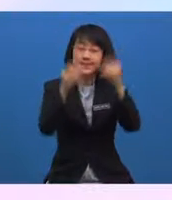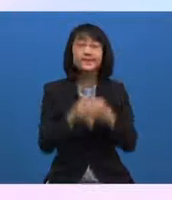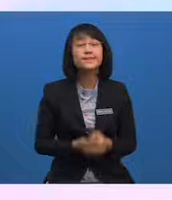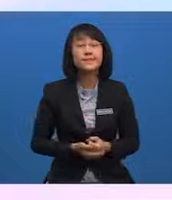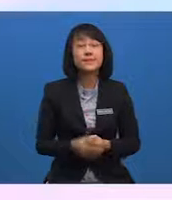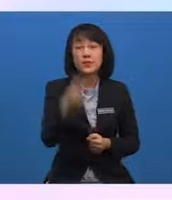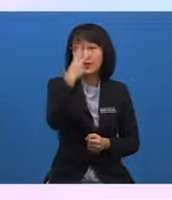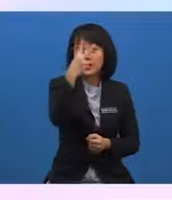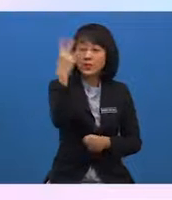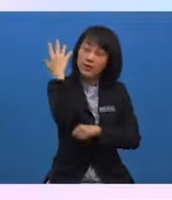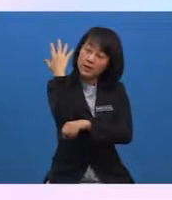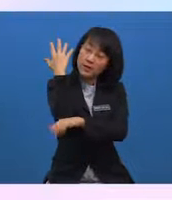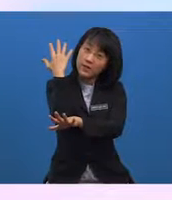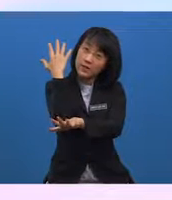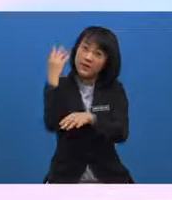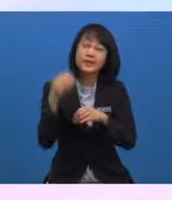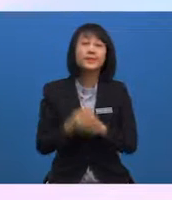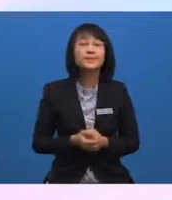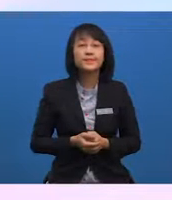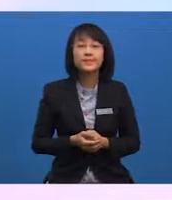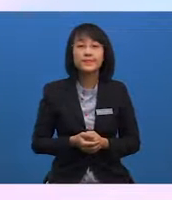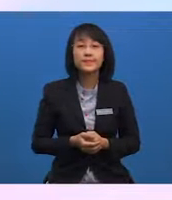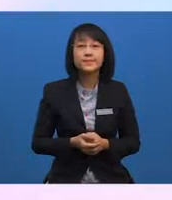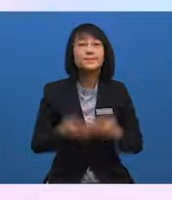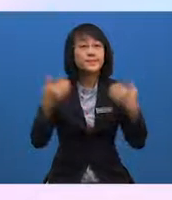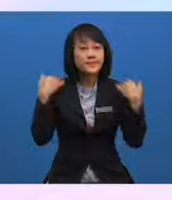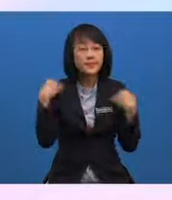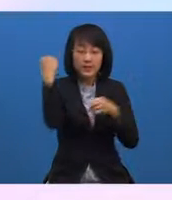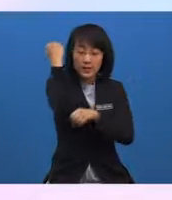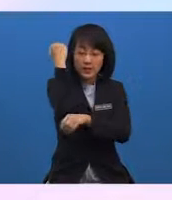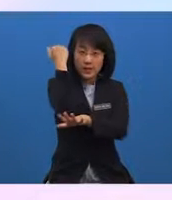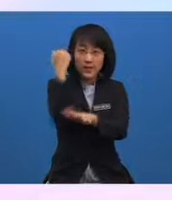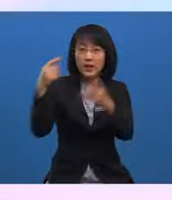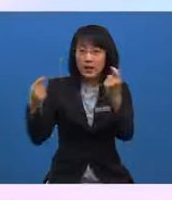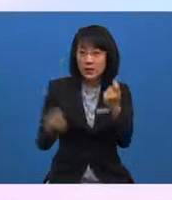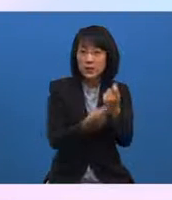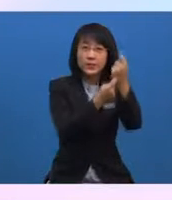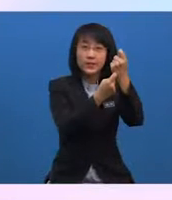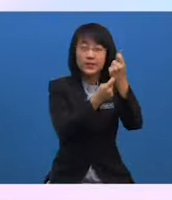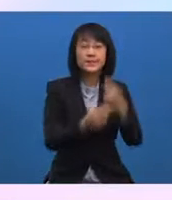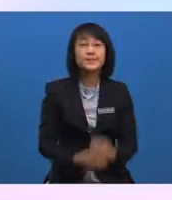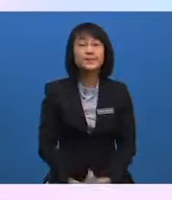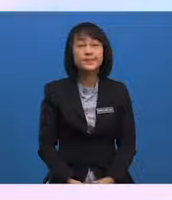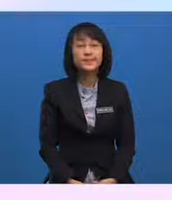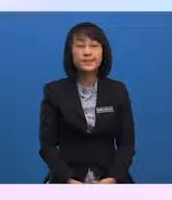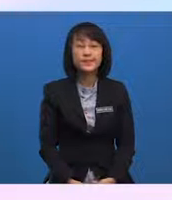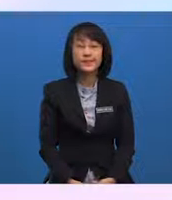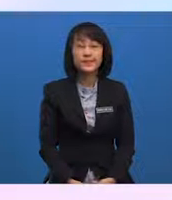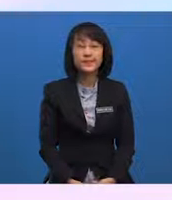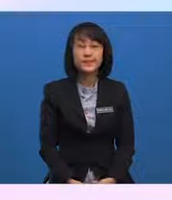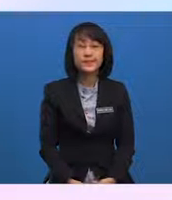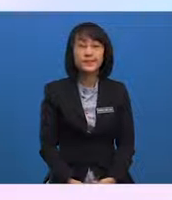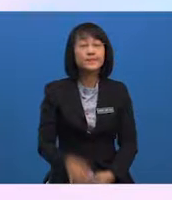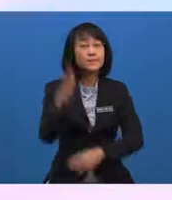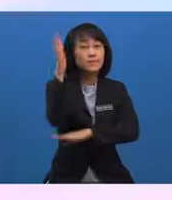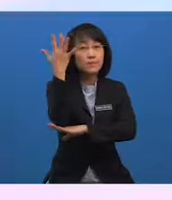bahagian akar. Pokok bunga keembung mempunyai akar tunjang. Jadi murid-murid,